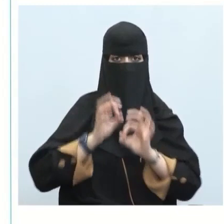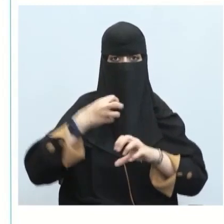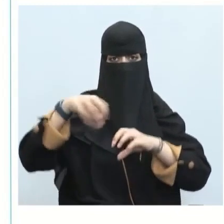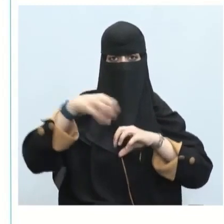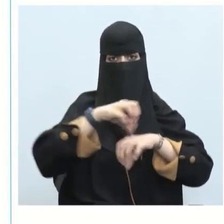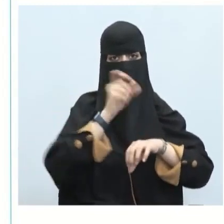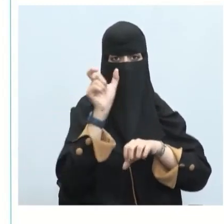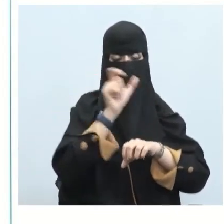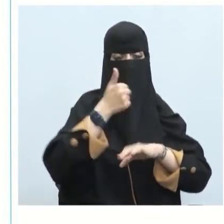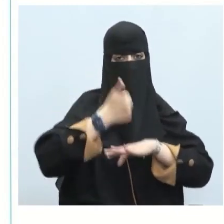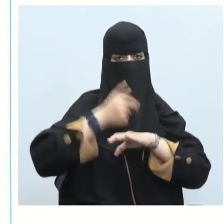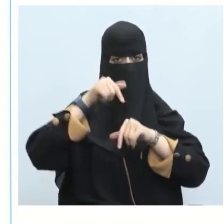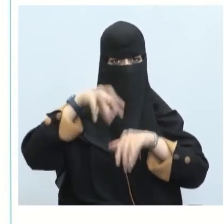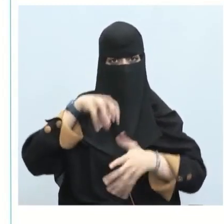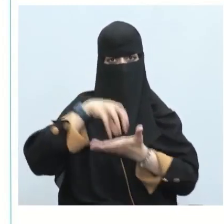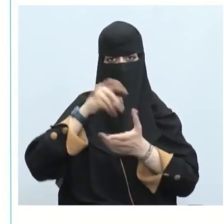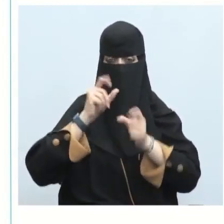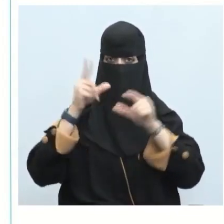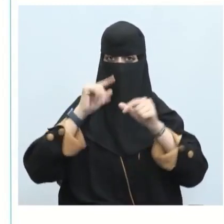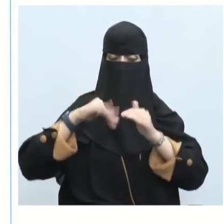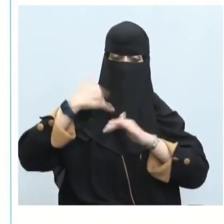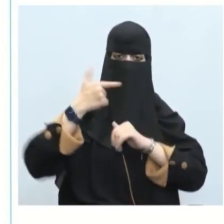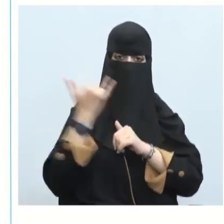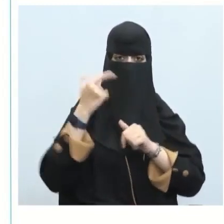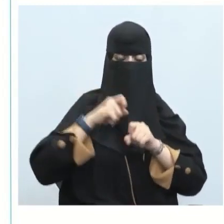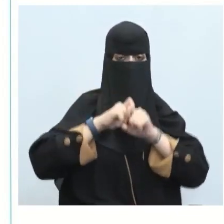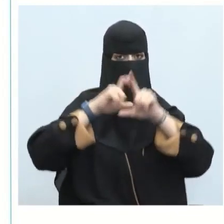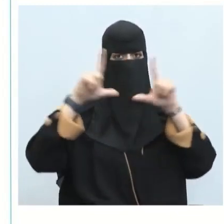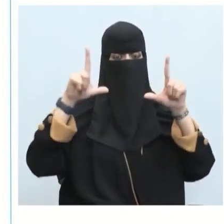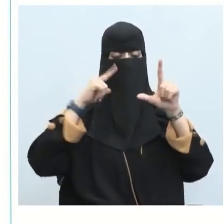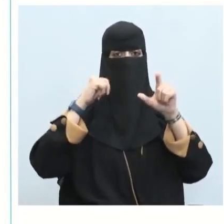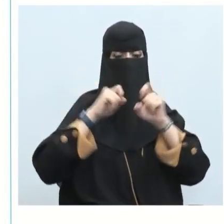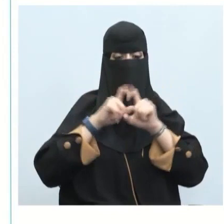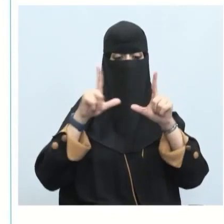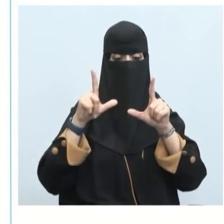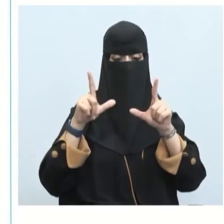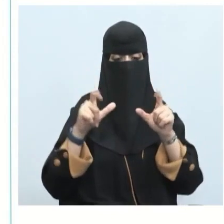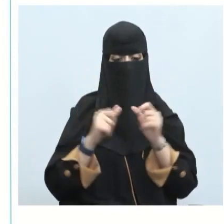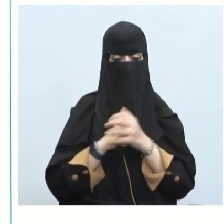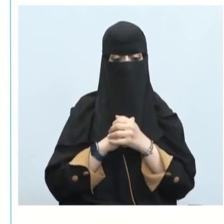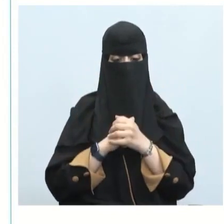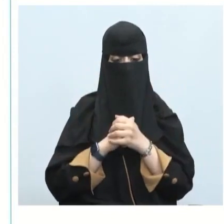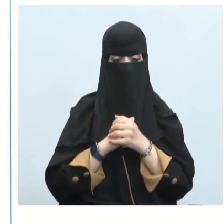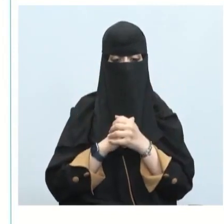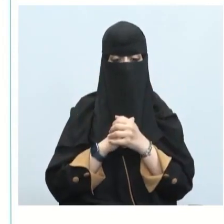الكلمات الرئيسه في المواقع بحيث يسهل ظهورها يسهل